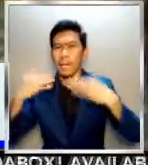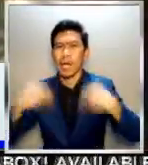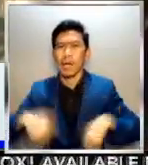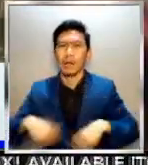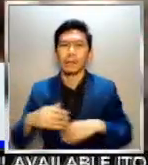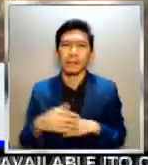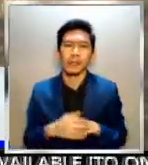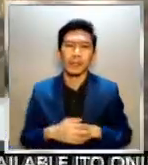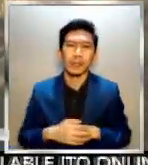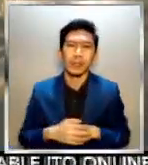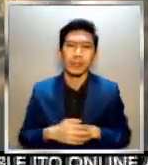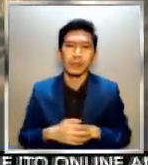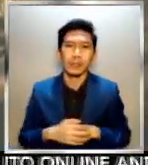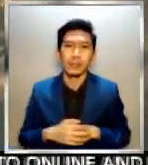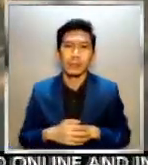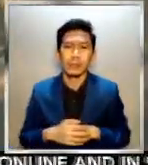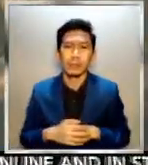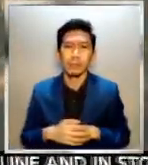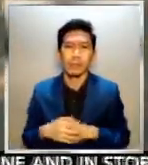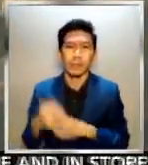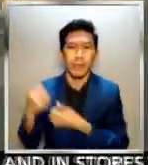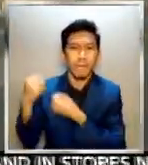Save our school! Save our school!